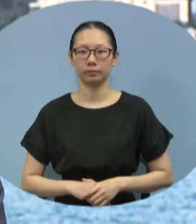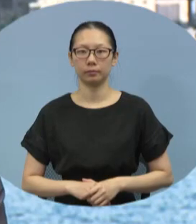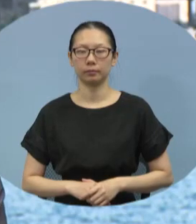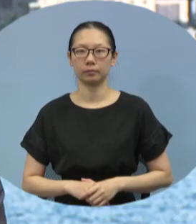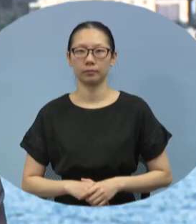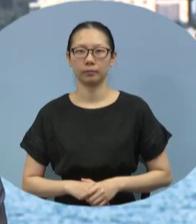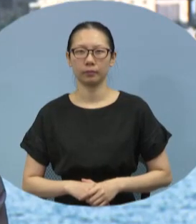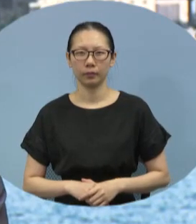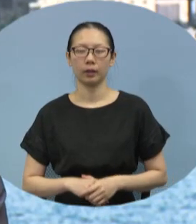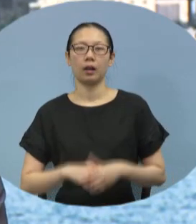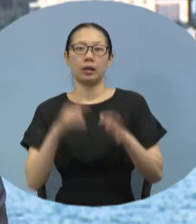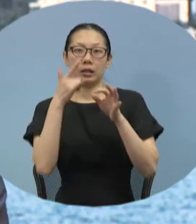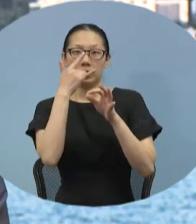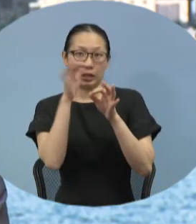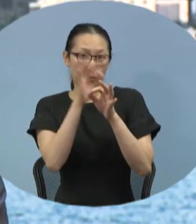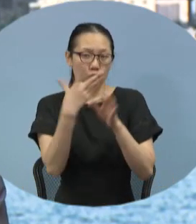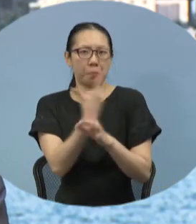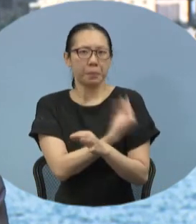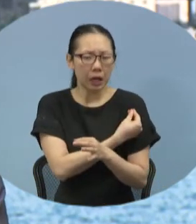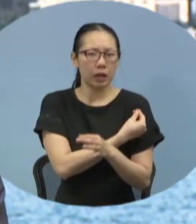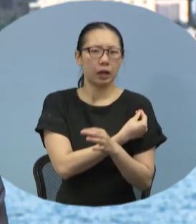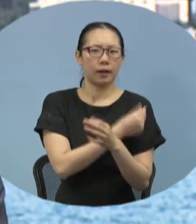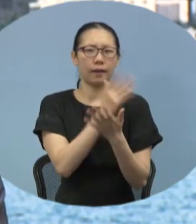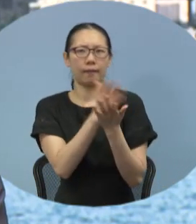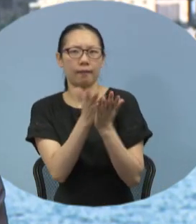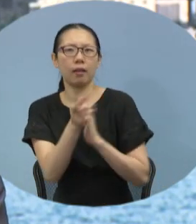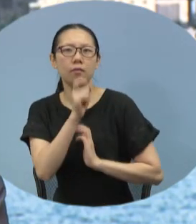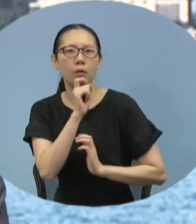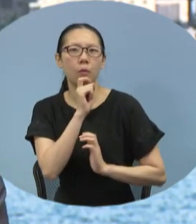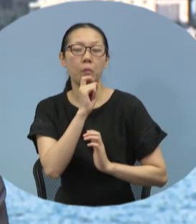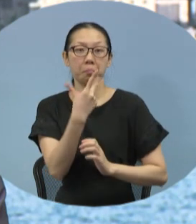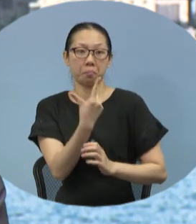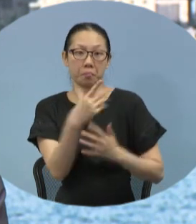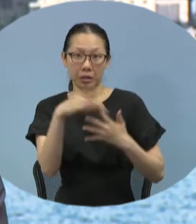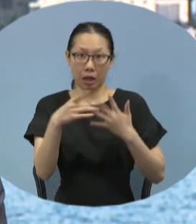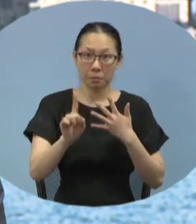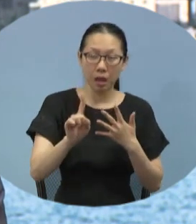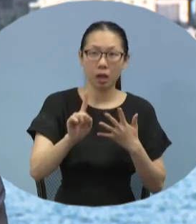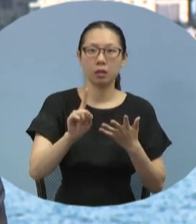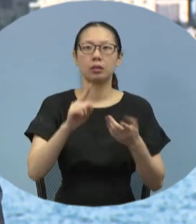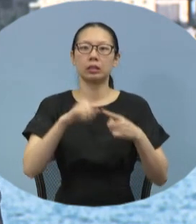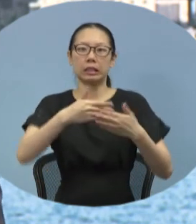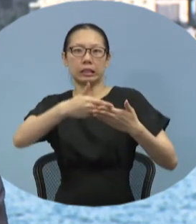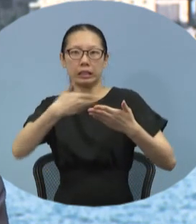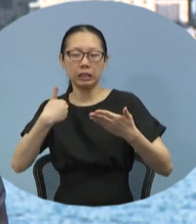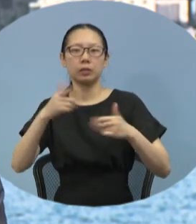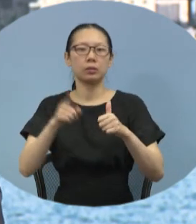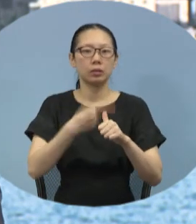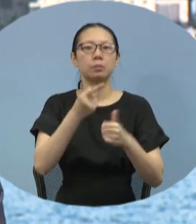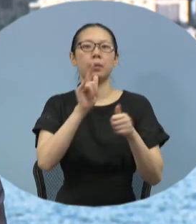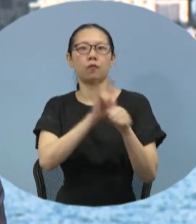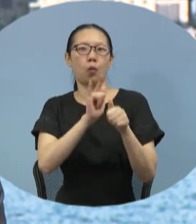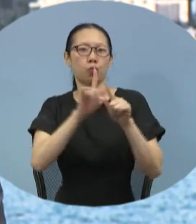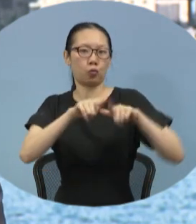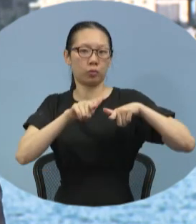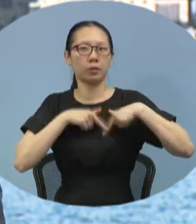無論選擇接種哪一款的疫苗，市民都應該是要仔細閱讀衛生署衛生防護中